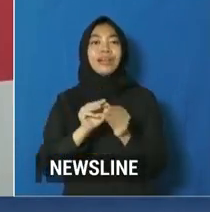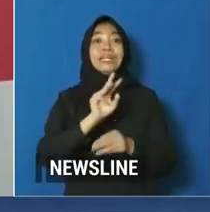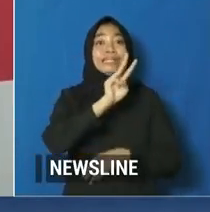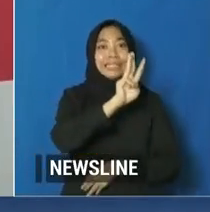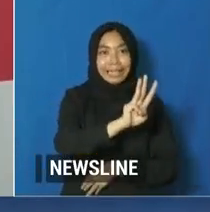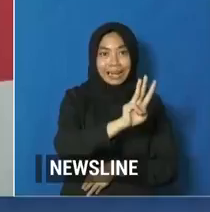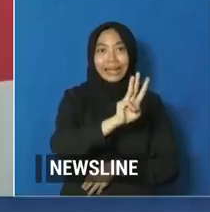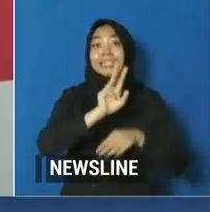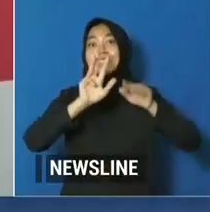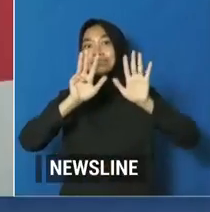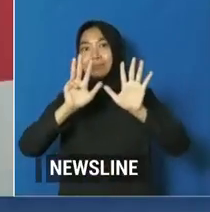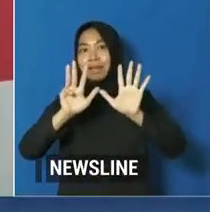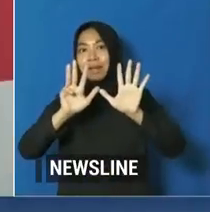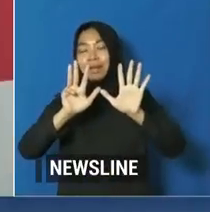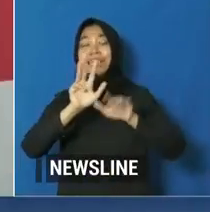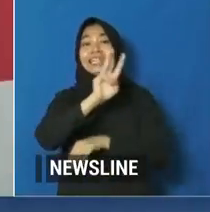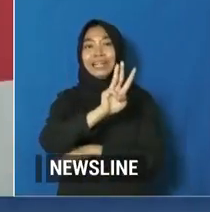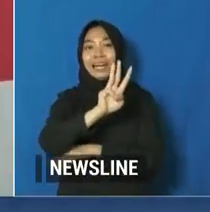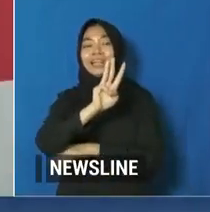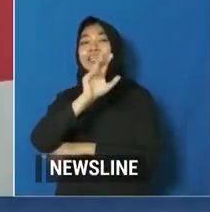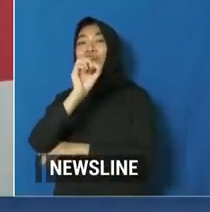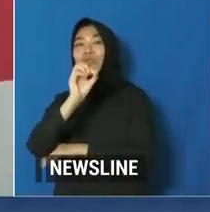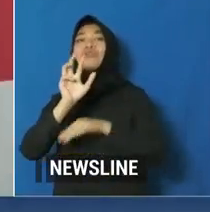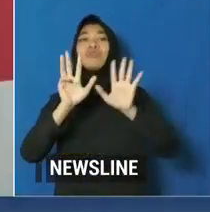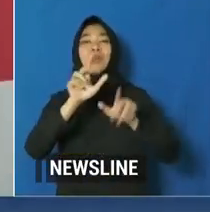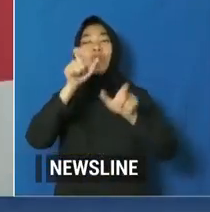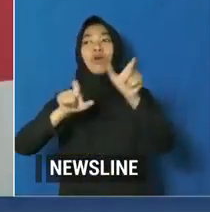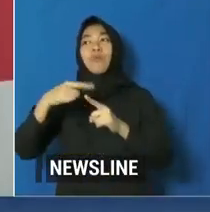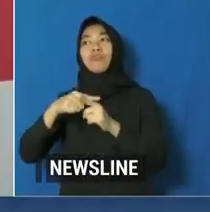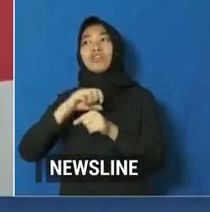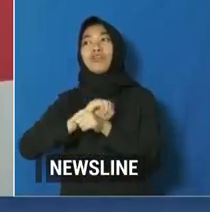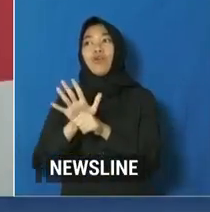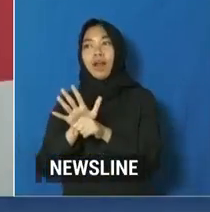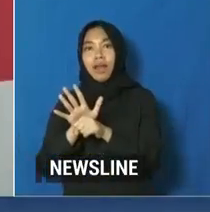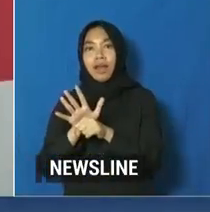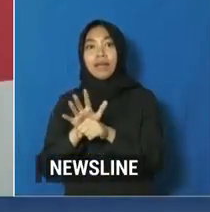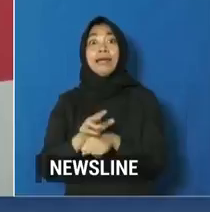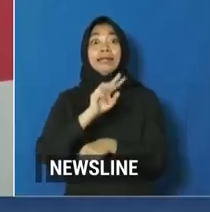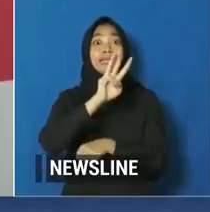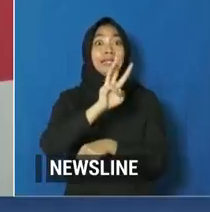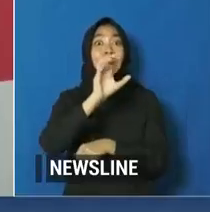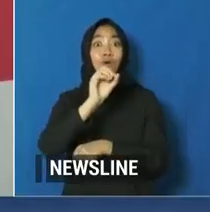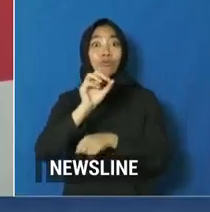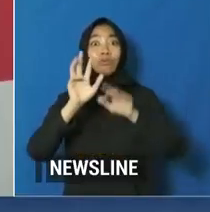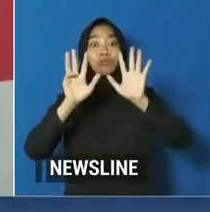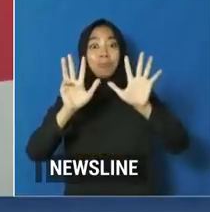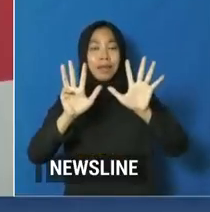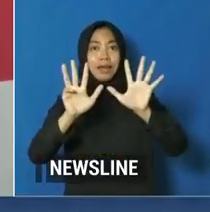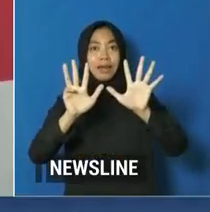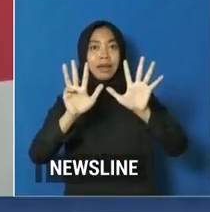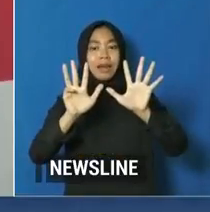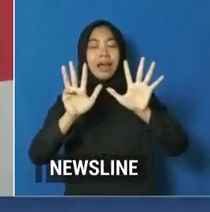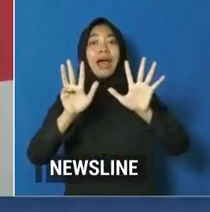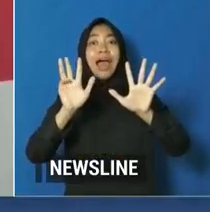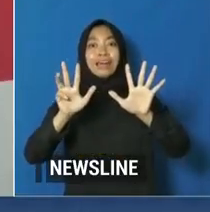309 orang. Dari jumlah itu keseluruhan, maka ada kasus yang sudah 2